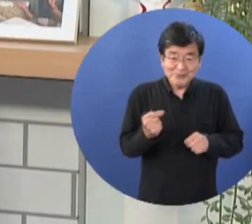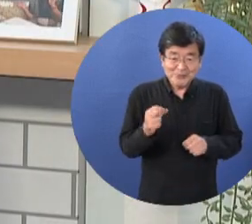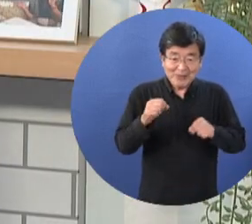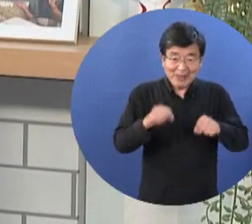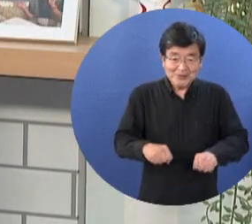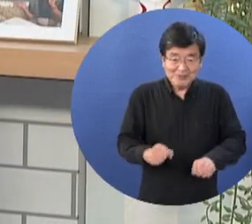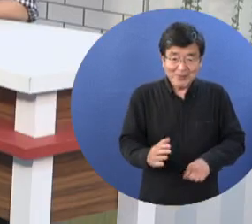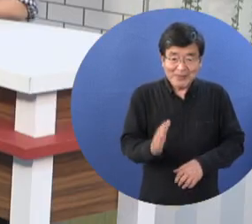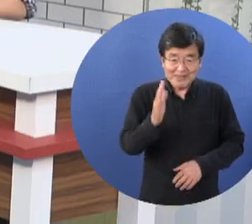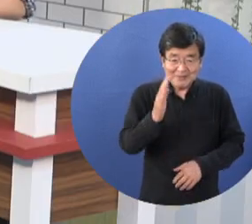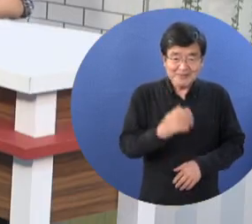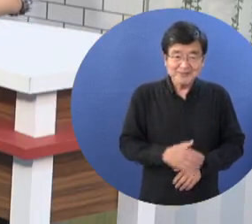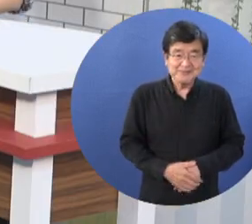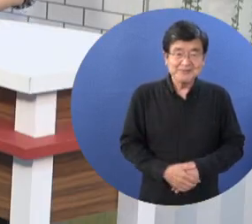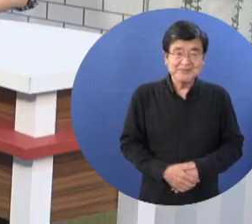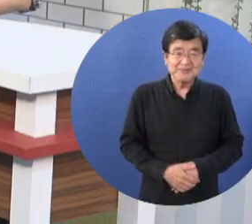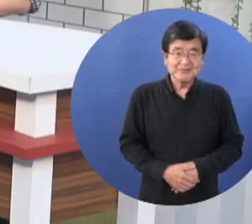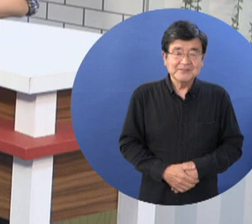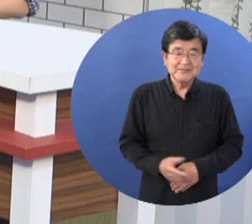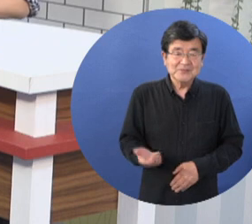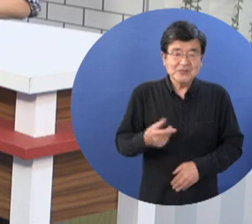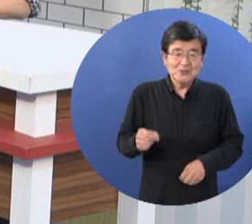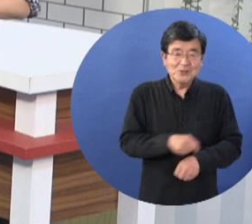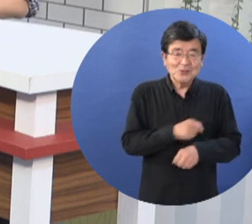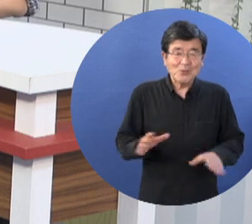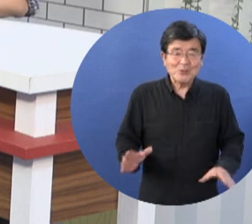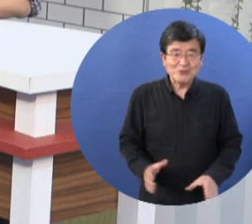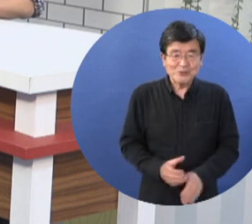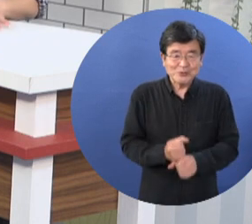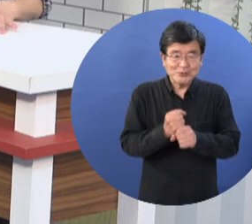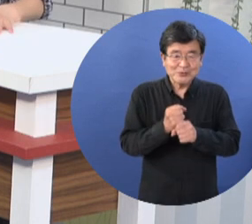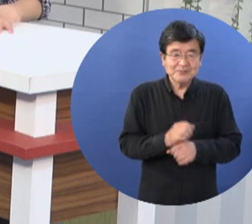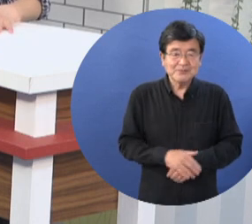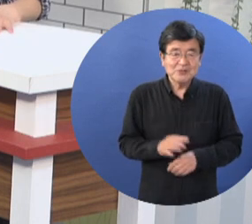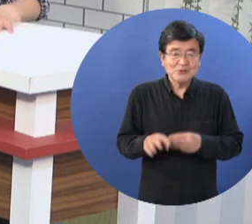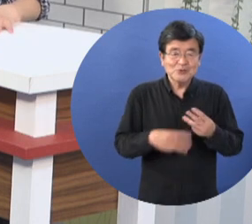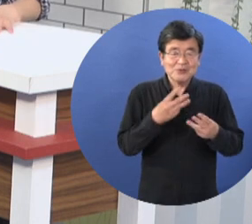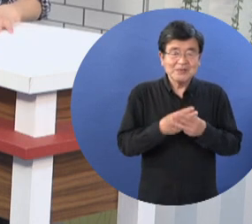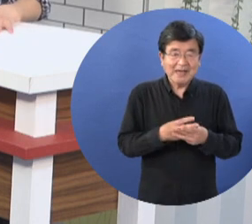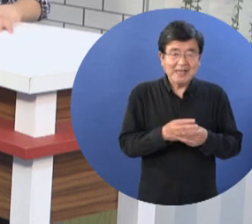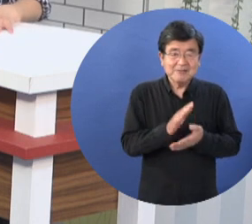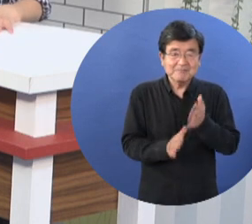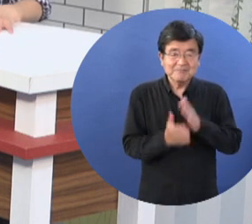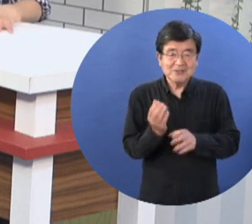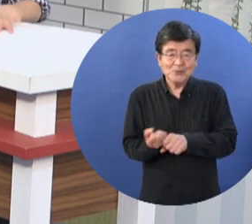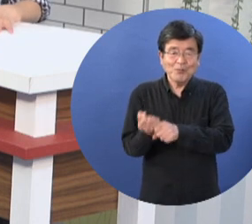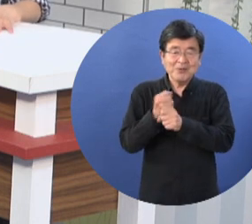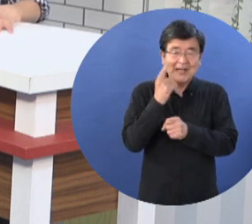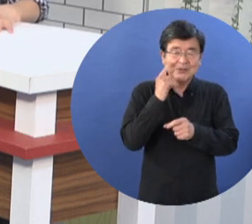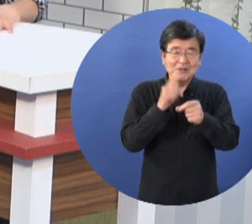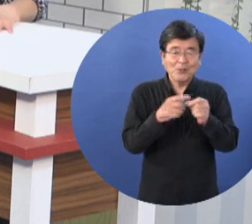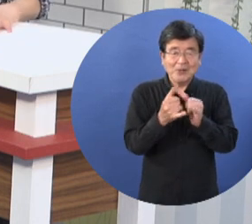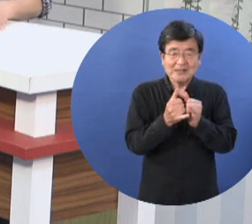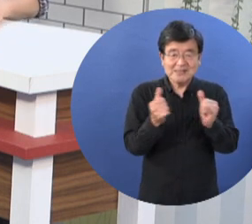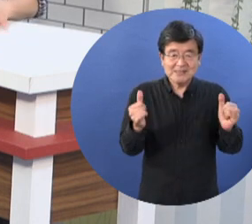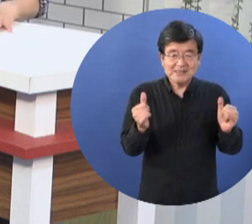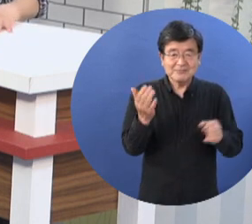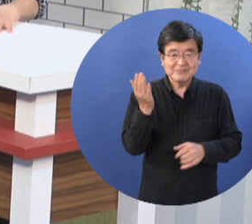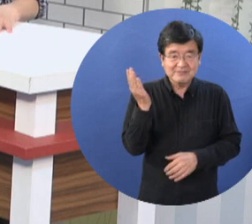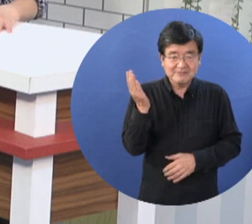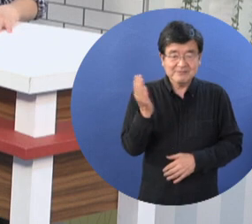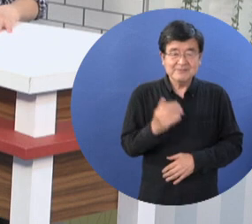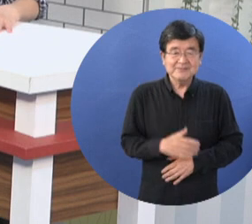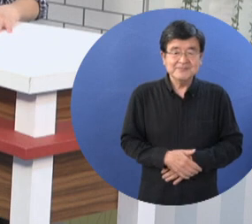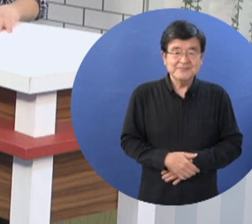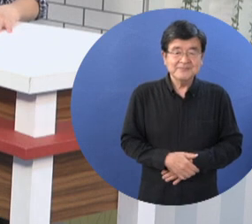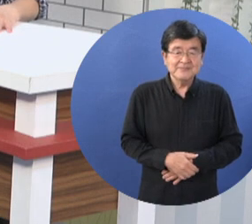します。 洗い物と一緒です、 はい、それでは特集に参りましょう、はい、今回はですね、吹田で再起を目指す人に密着